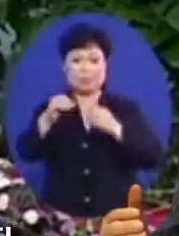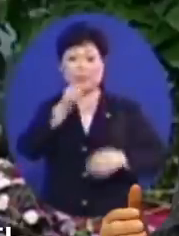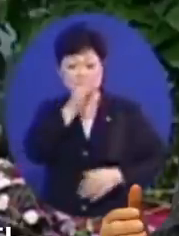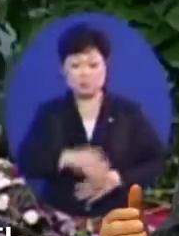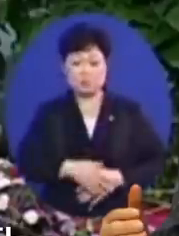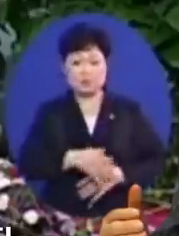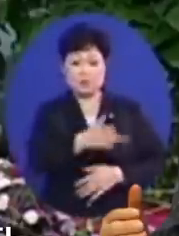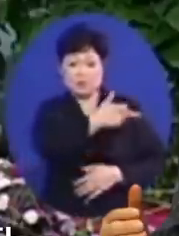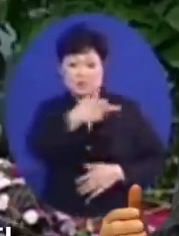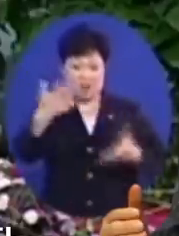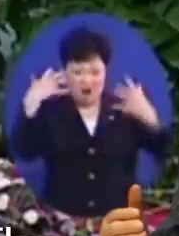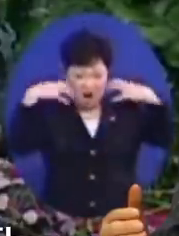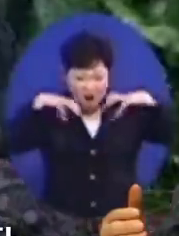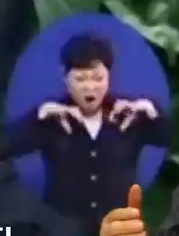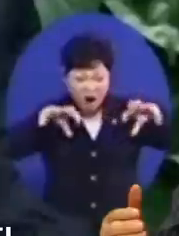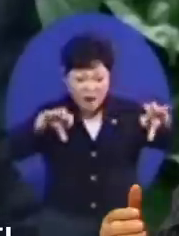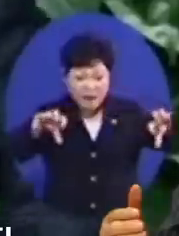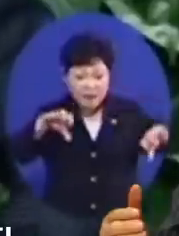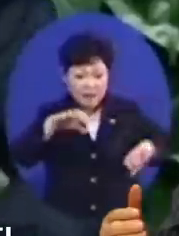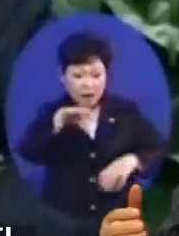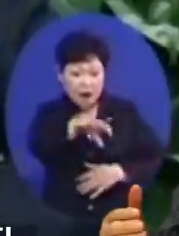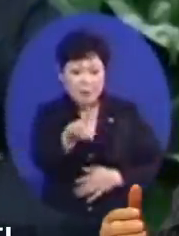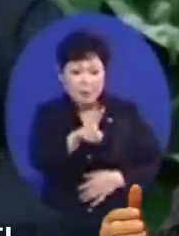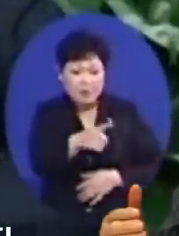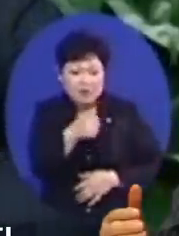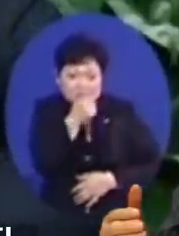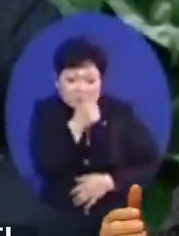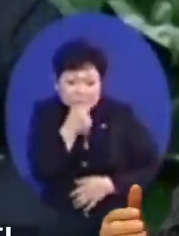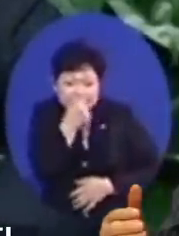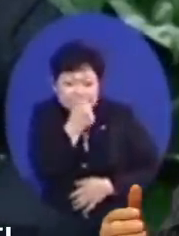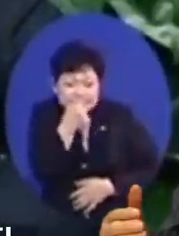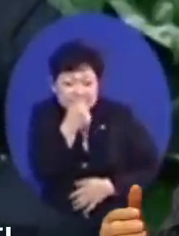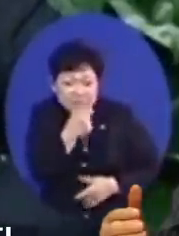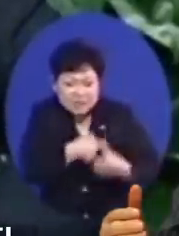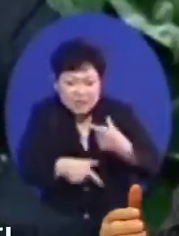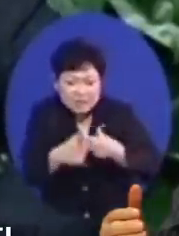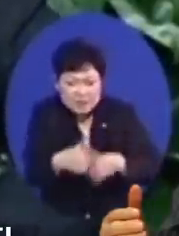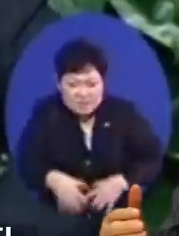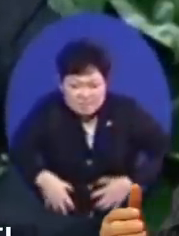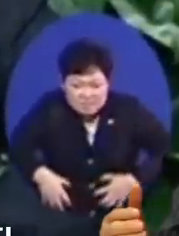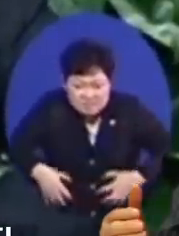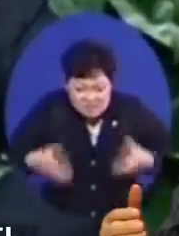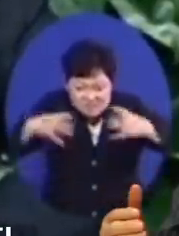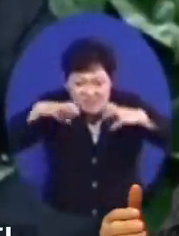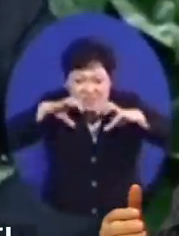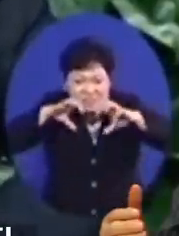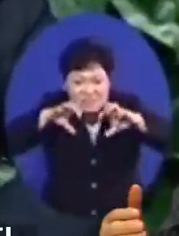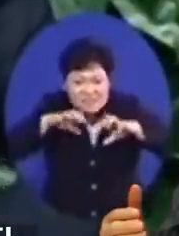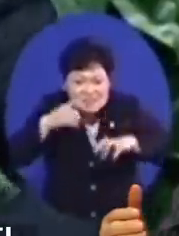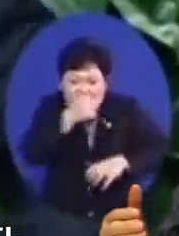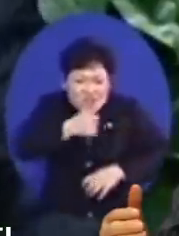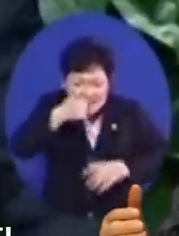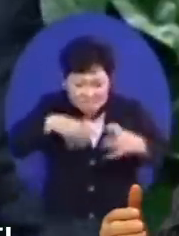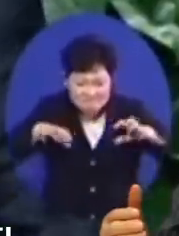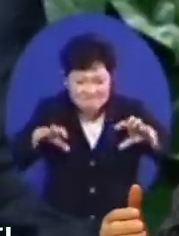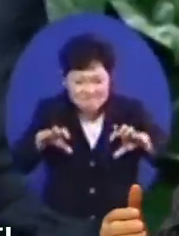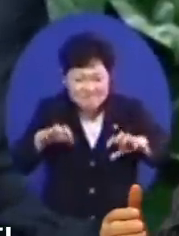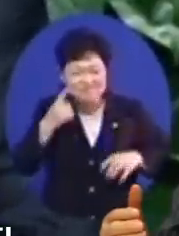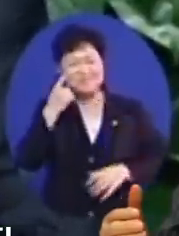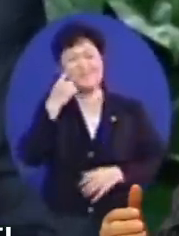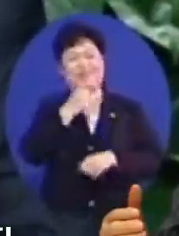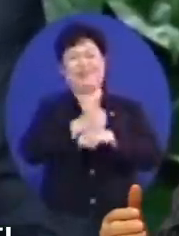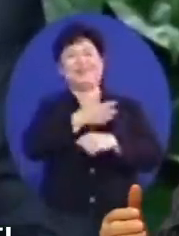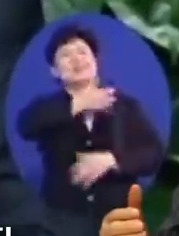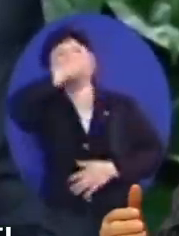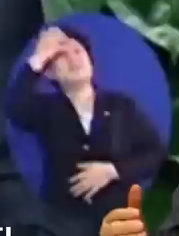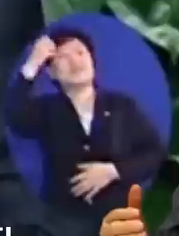큰 호랑이 앞에 어림도 없으나 자기 몸을 그래야 크게 만들어서 호랑이에게 크게 보이려고 하는 것입니다. 꿈을